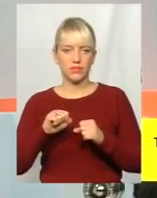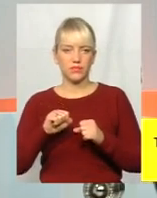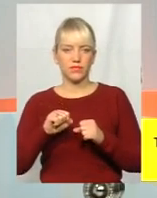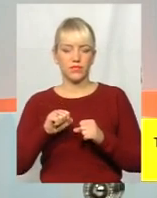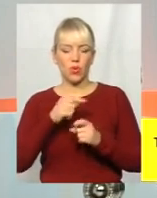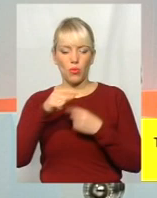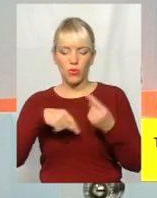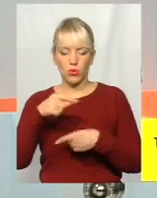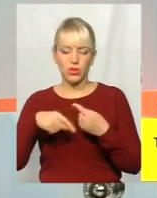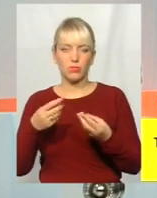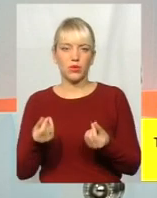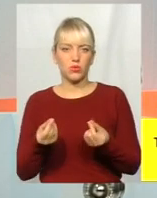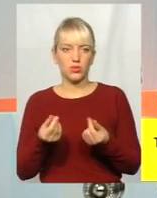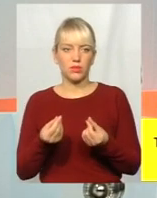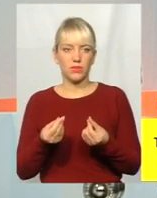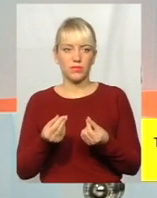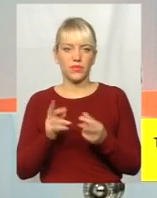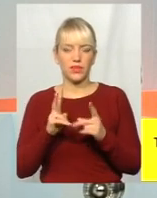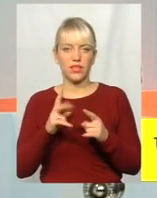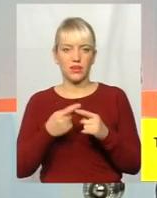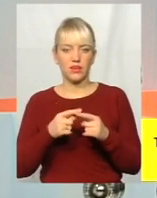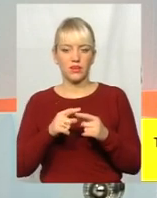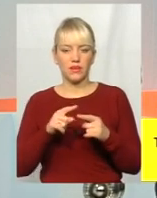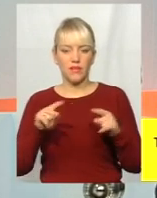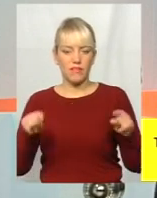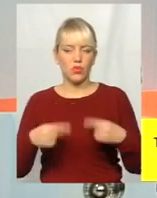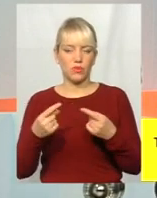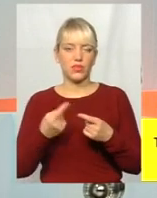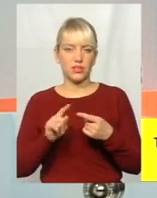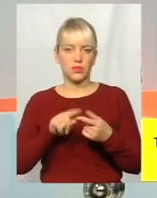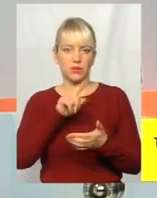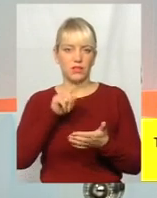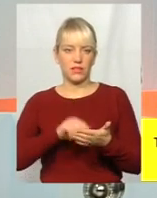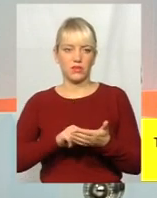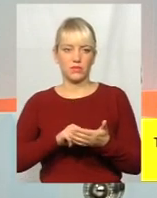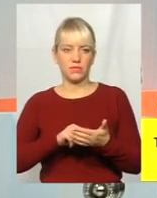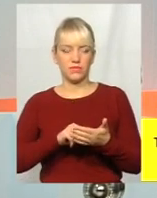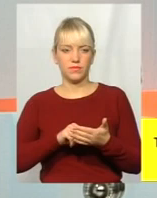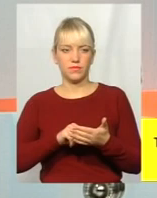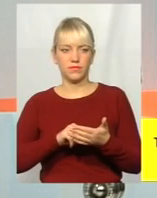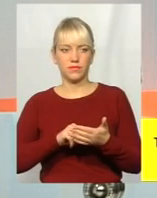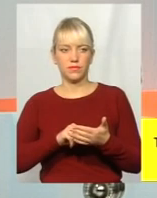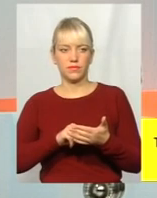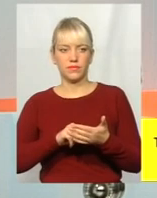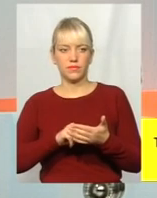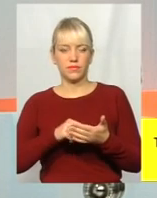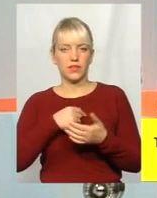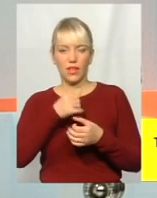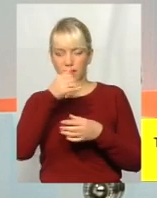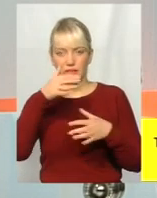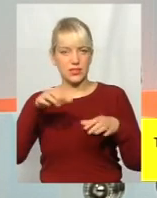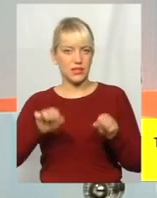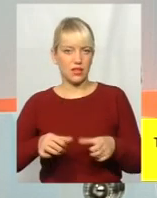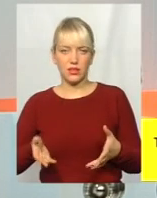грошима, я відновити це питання у муніципальній компанії своєї не здатен.